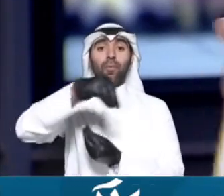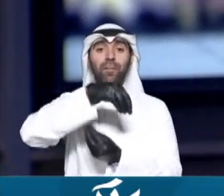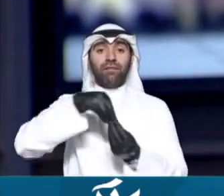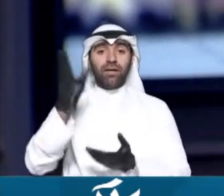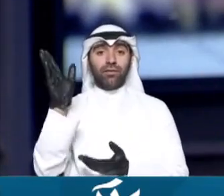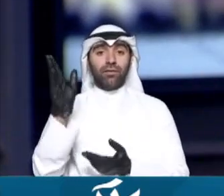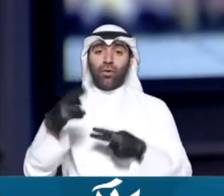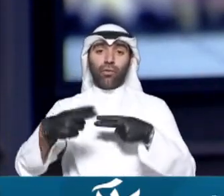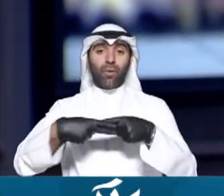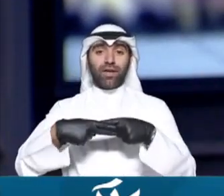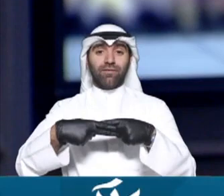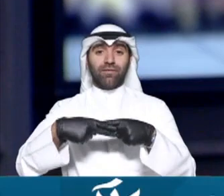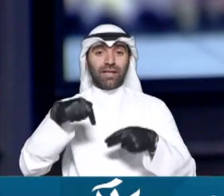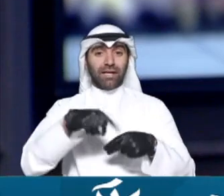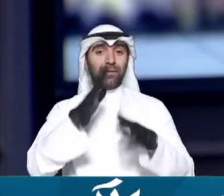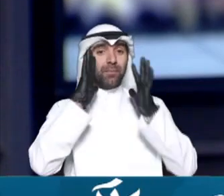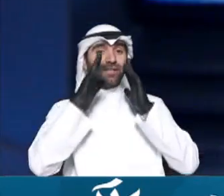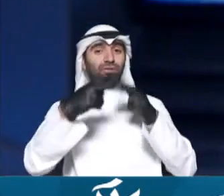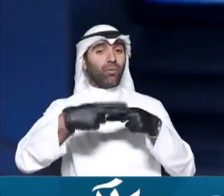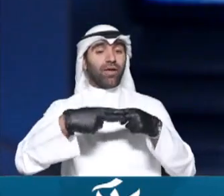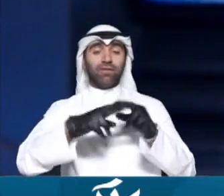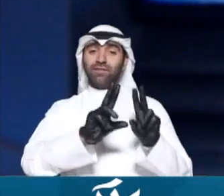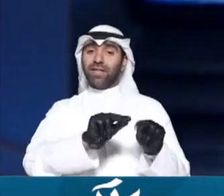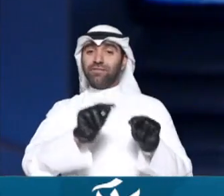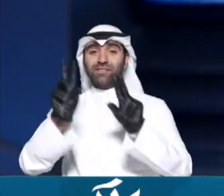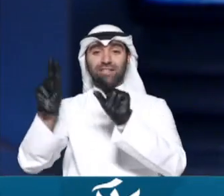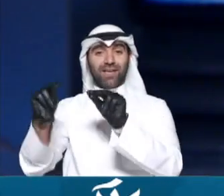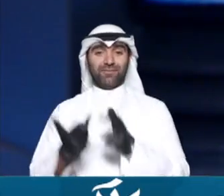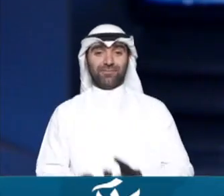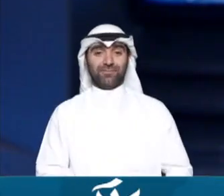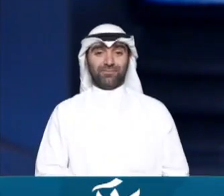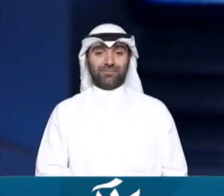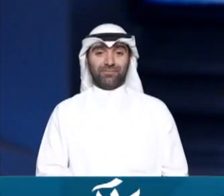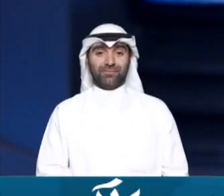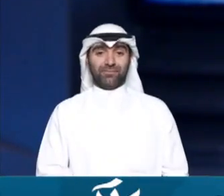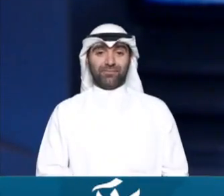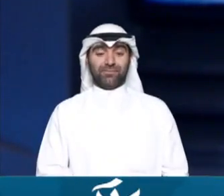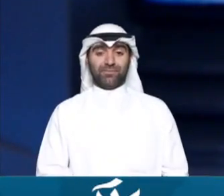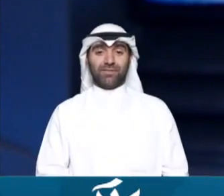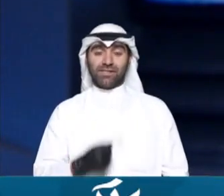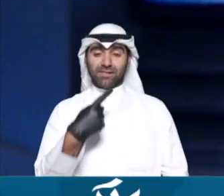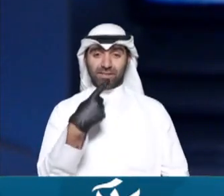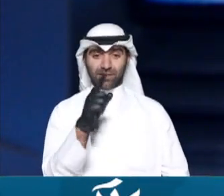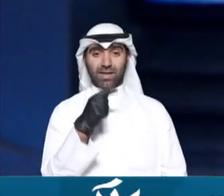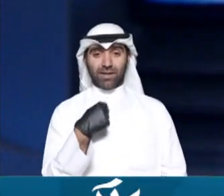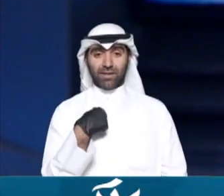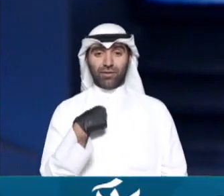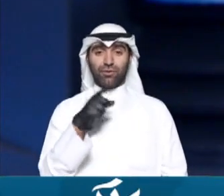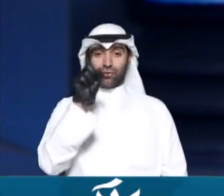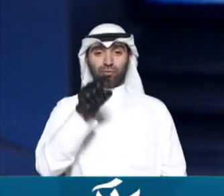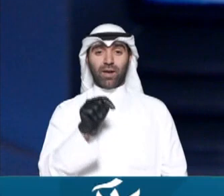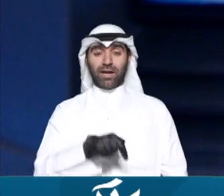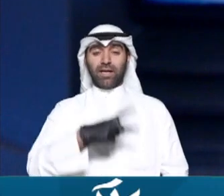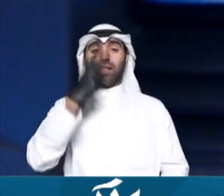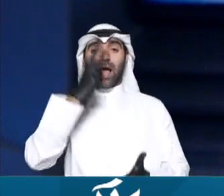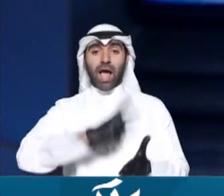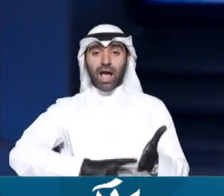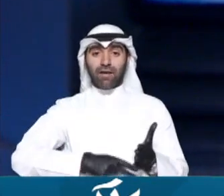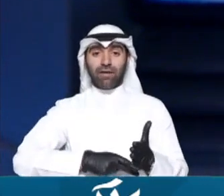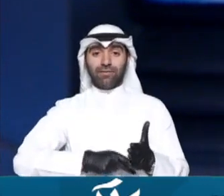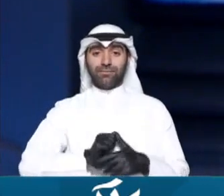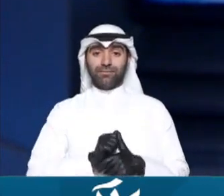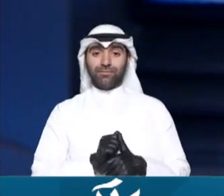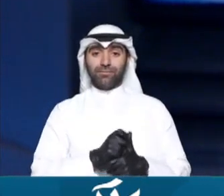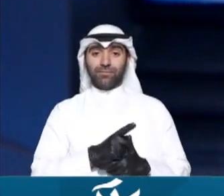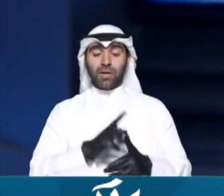نعم. هذا يجرنا إلى سؤال أيضا، يعني بعد إقرار يعني إغلاق المساجد، يعني لا شك أن هذا الأمر ما هو سهل الحقيقة على المسلمين سواء في